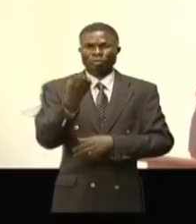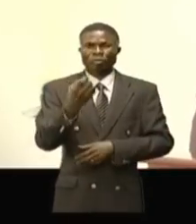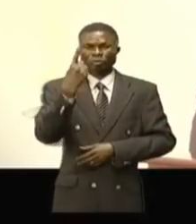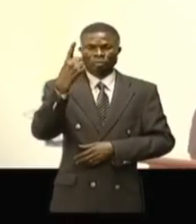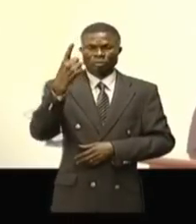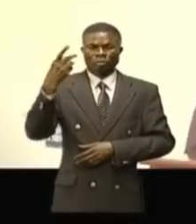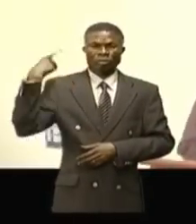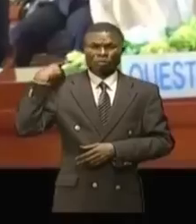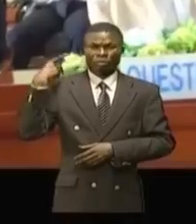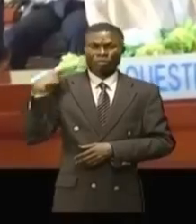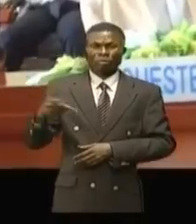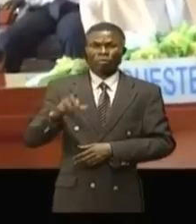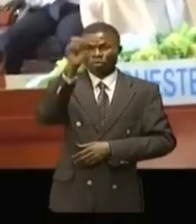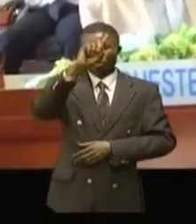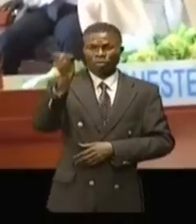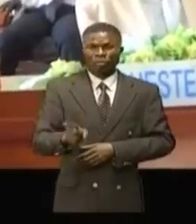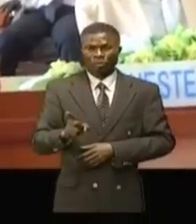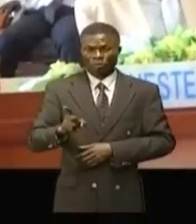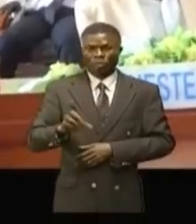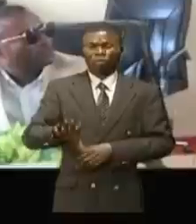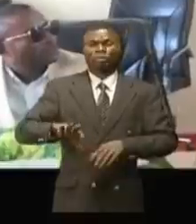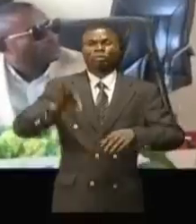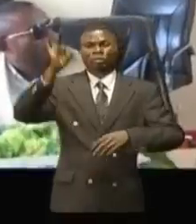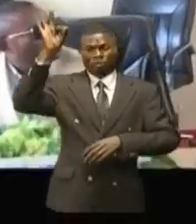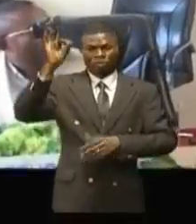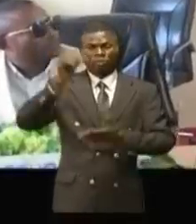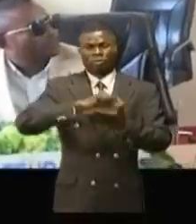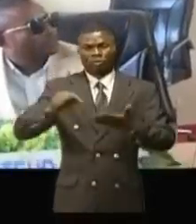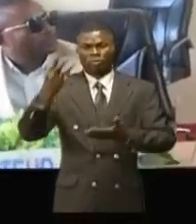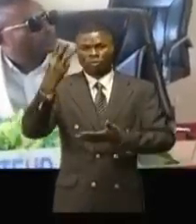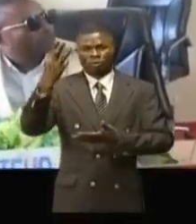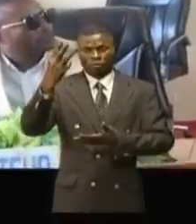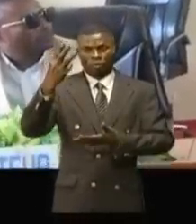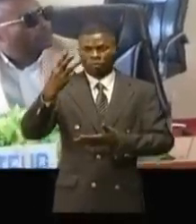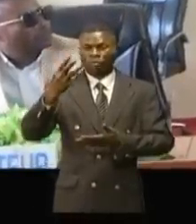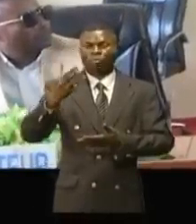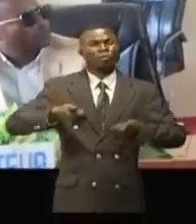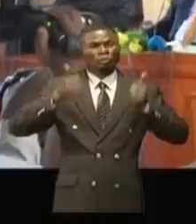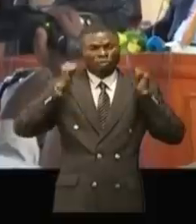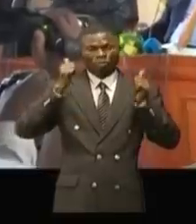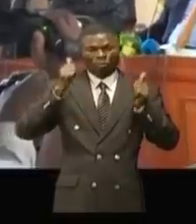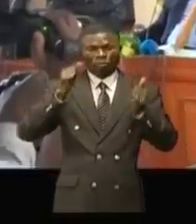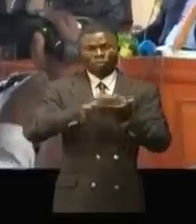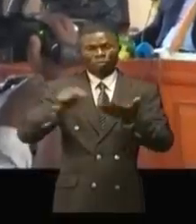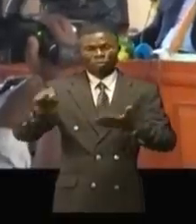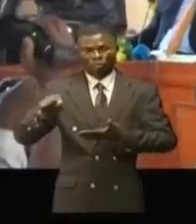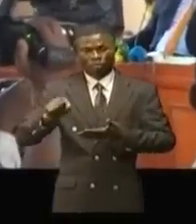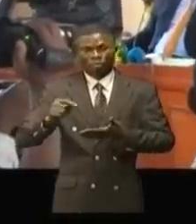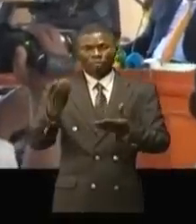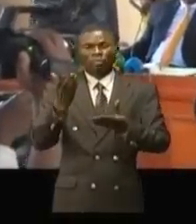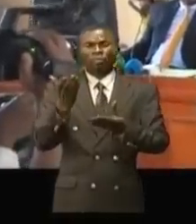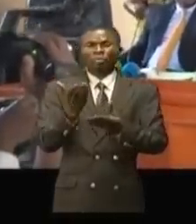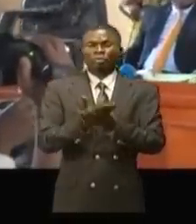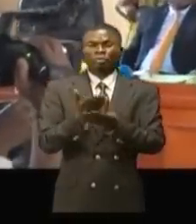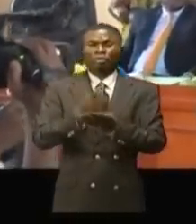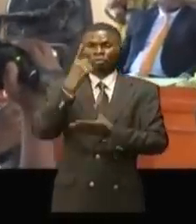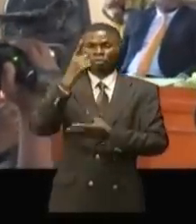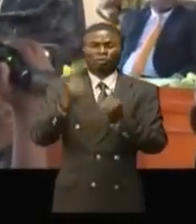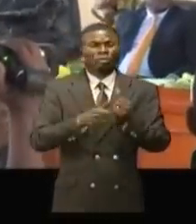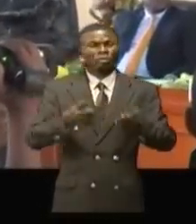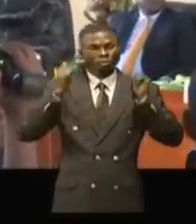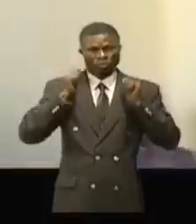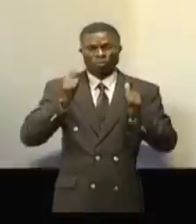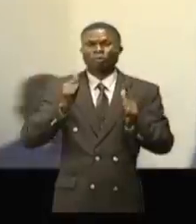électeurs, 30 ont voté pour la déchéance, 3 ont voté contre, plus un bulletin nul. Par